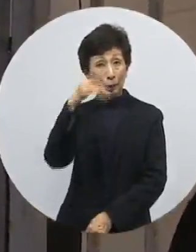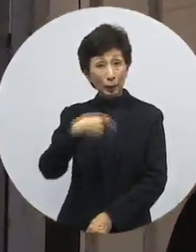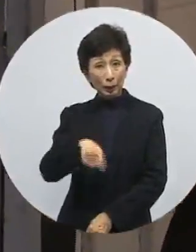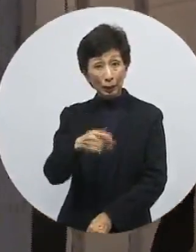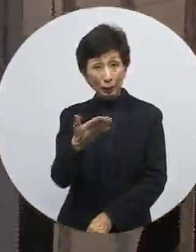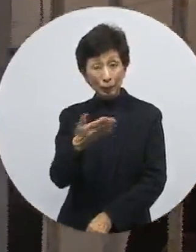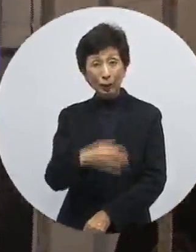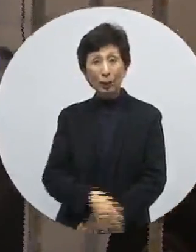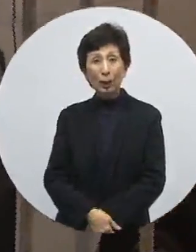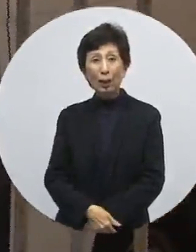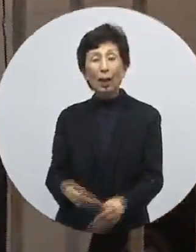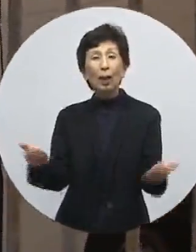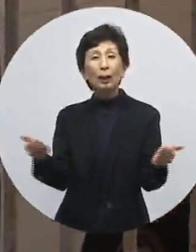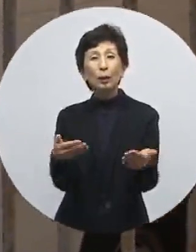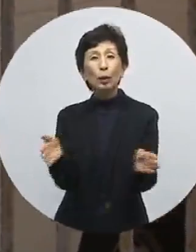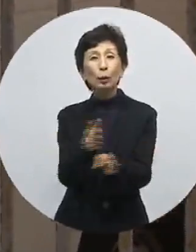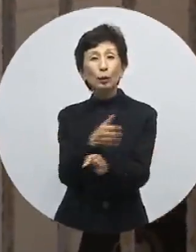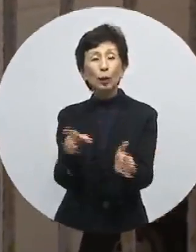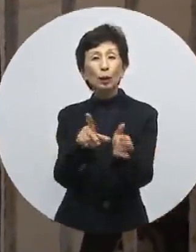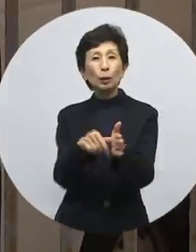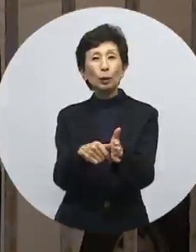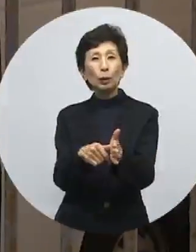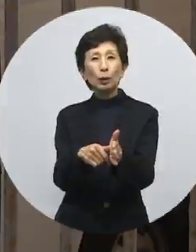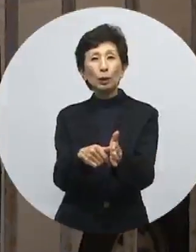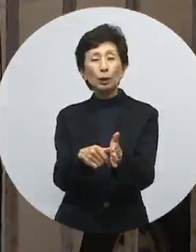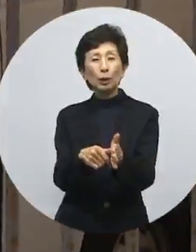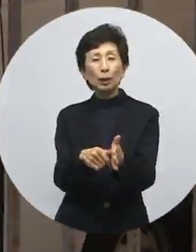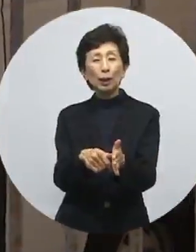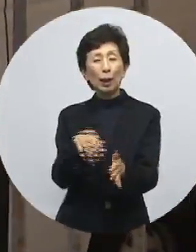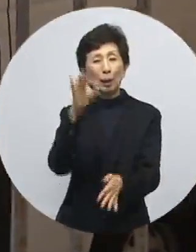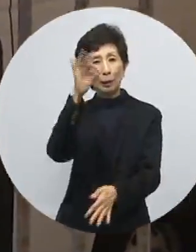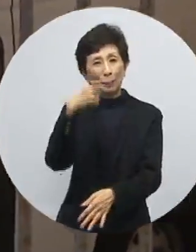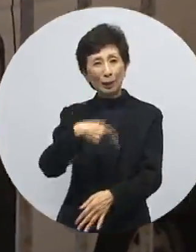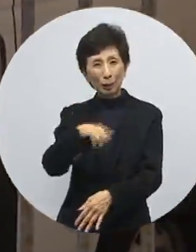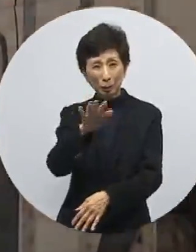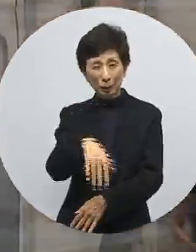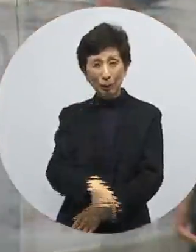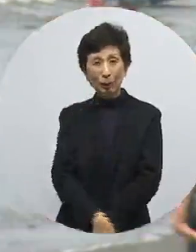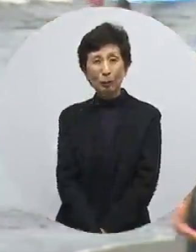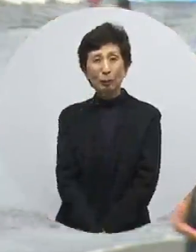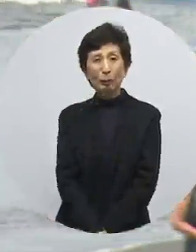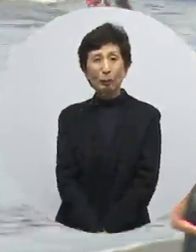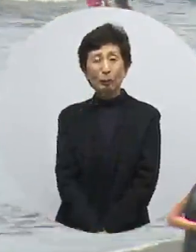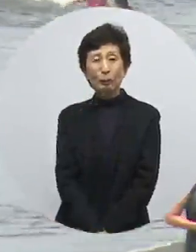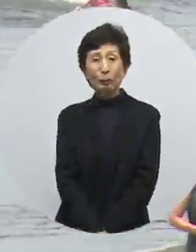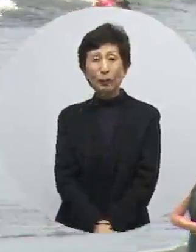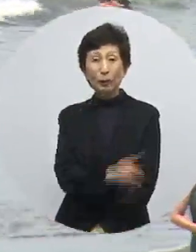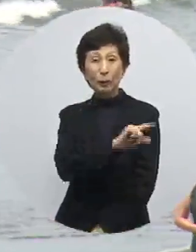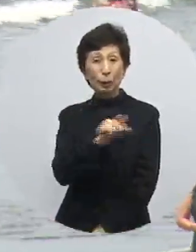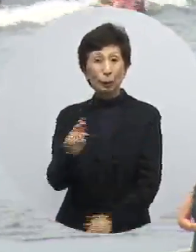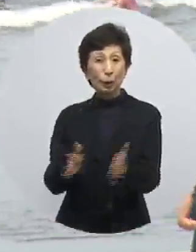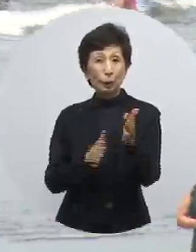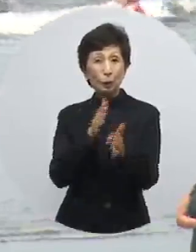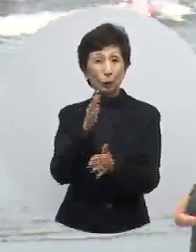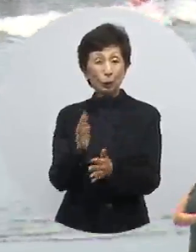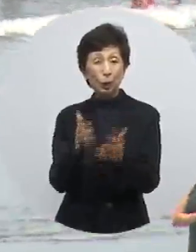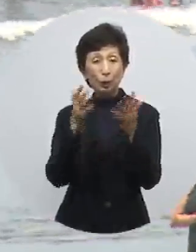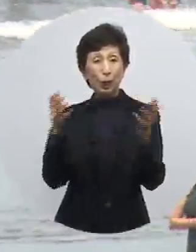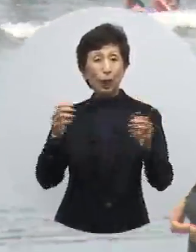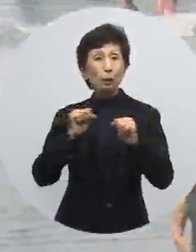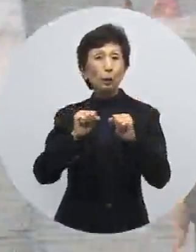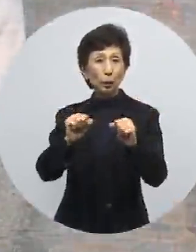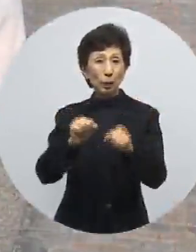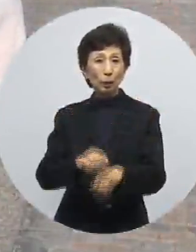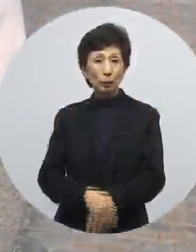んですか？ なんか仕事の休憩の時に海に行って見に行きました。 さまざまなスポーツが盛んに行われている